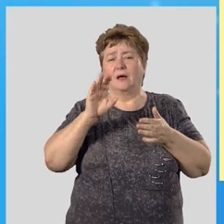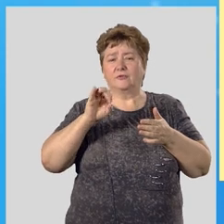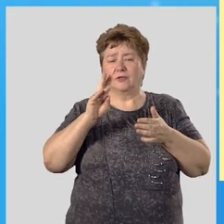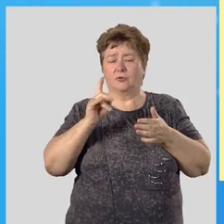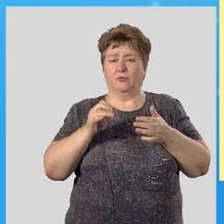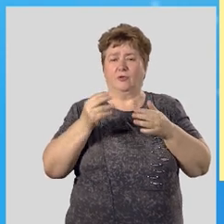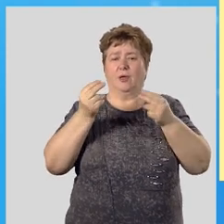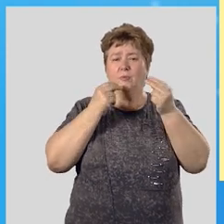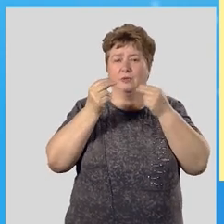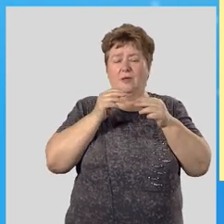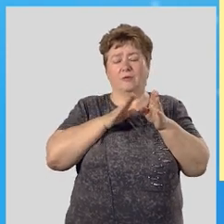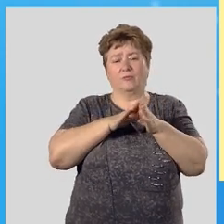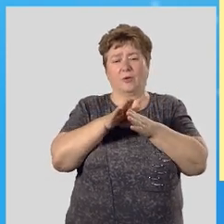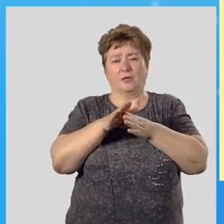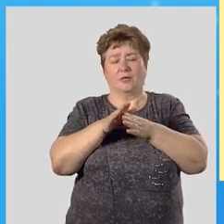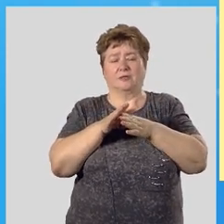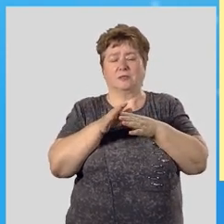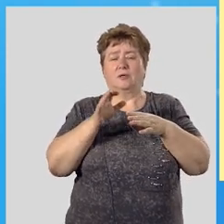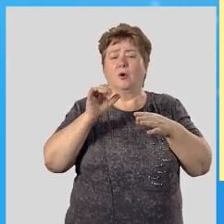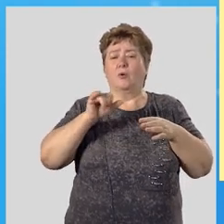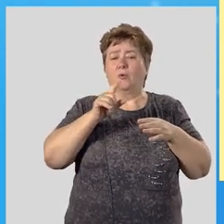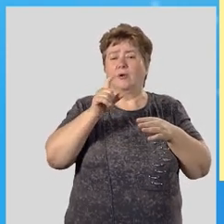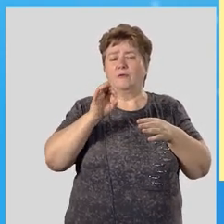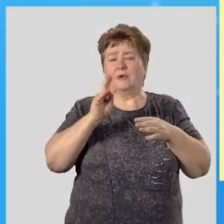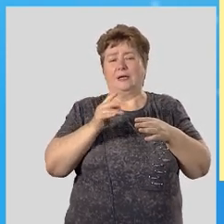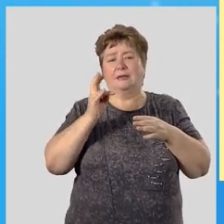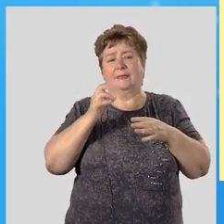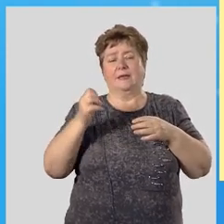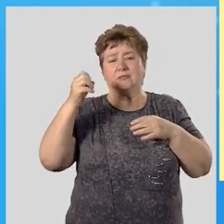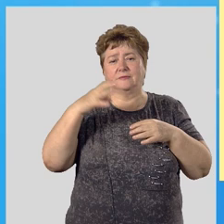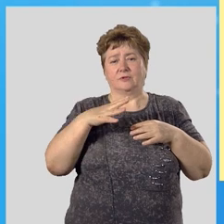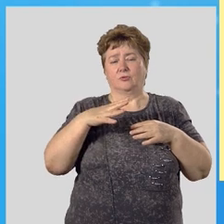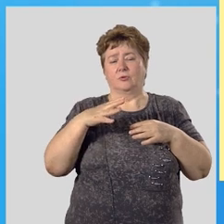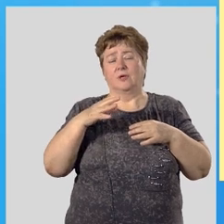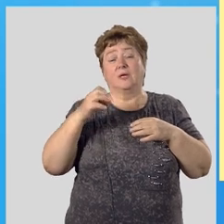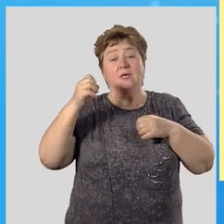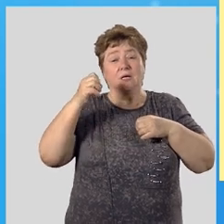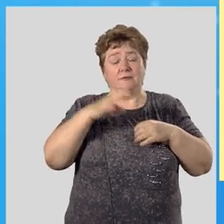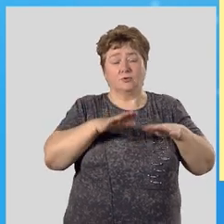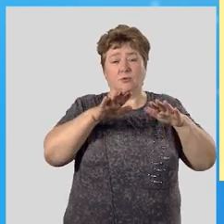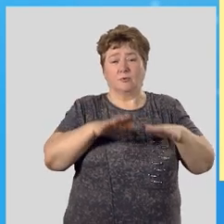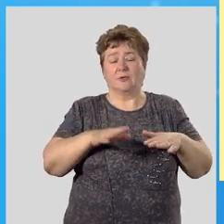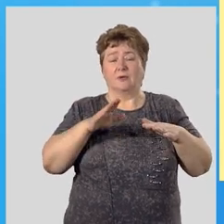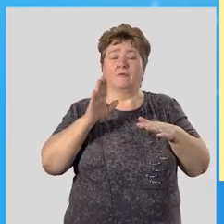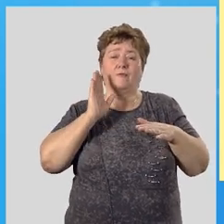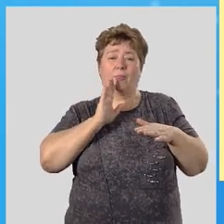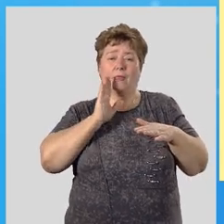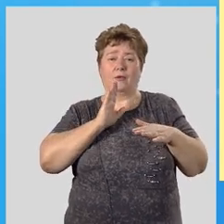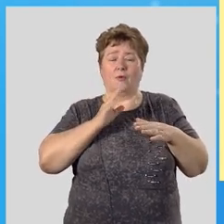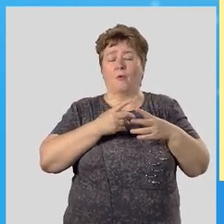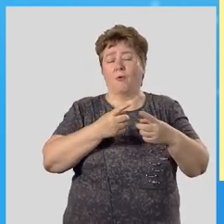Автотрофное питание осуществляется у эвглены на свету. А освещенные места